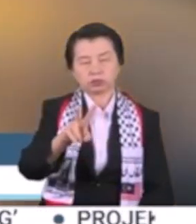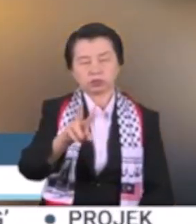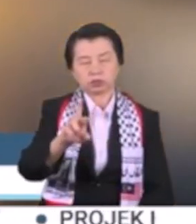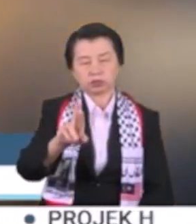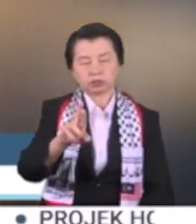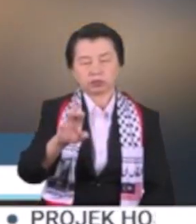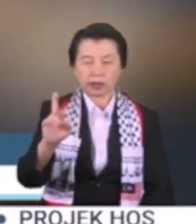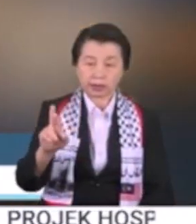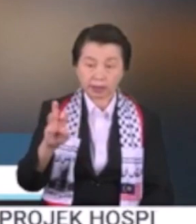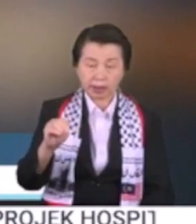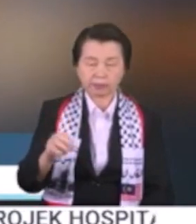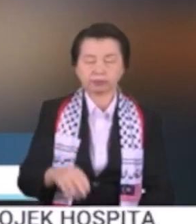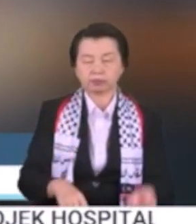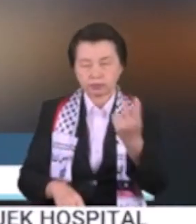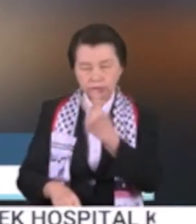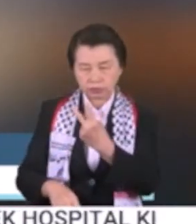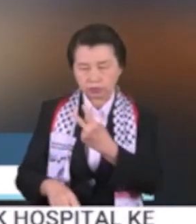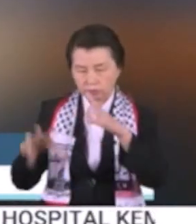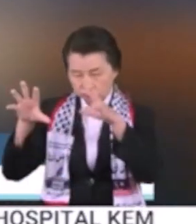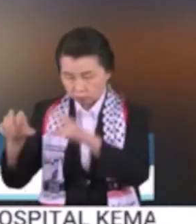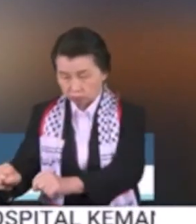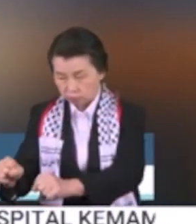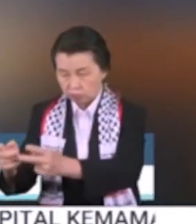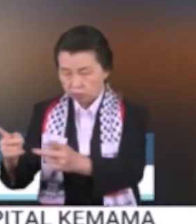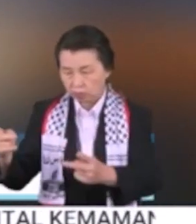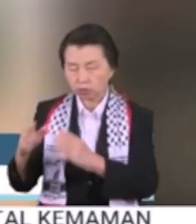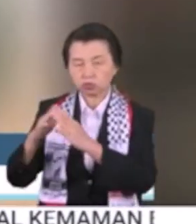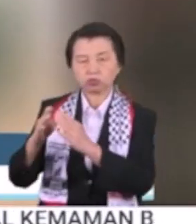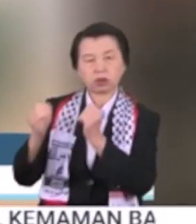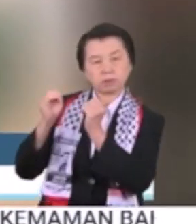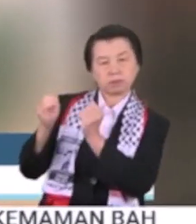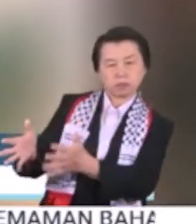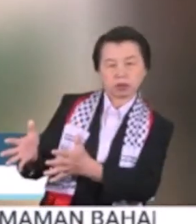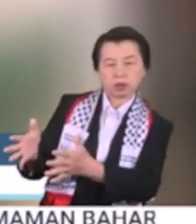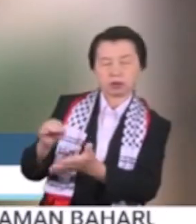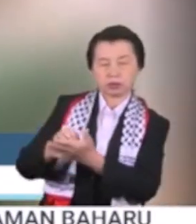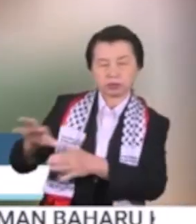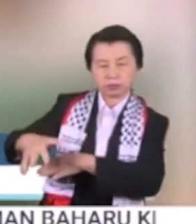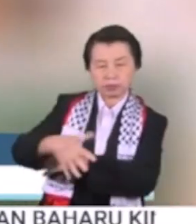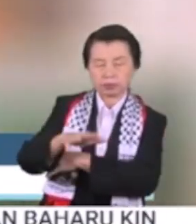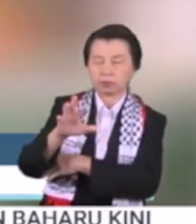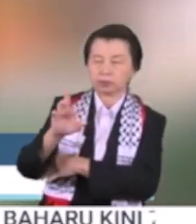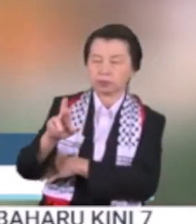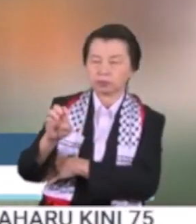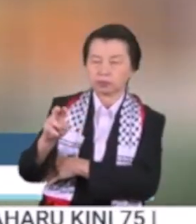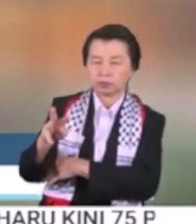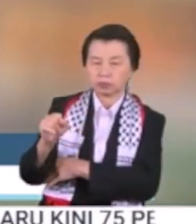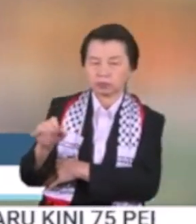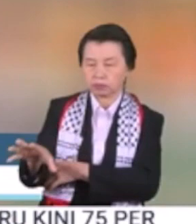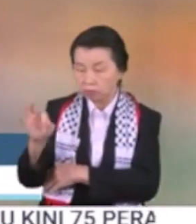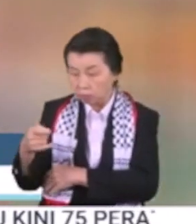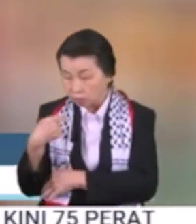RM2,32,000. Manakala serbuan kedua dilakukan di kawasan rumah tebiar di Pantai Remis menemui